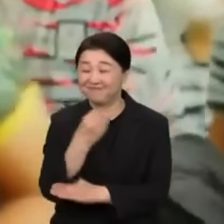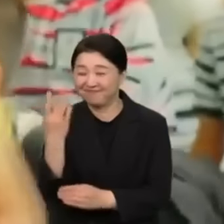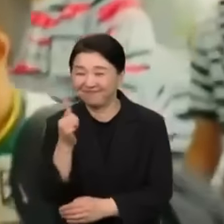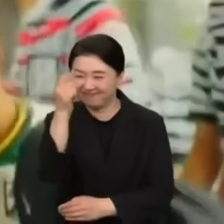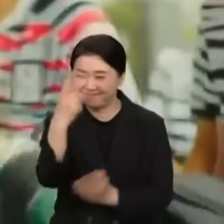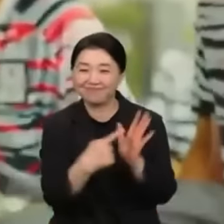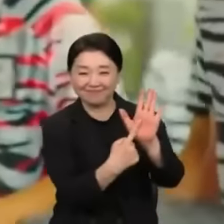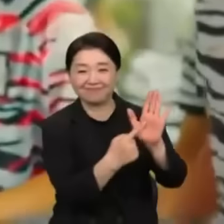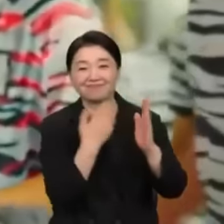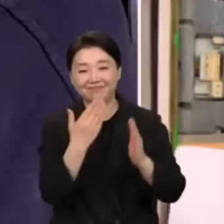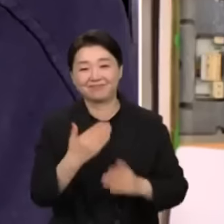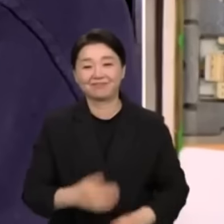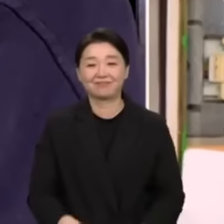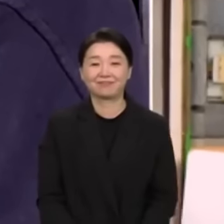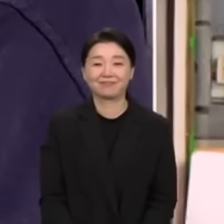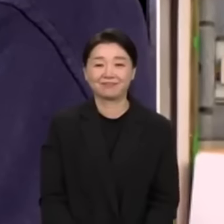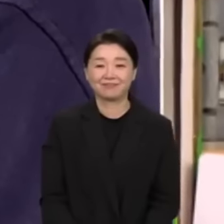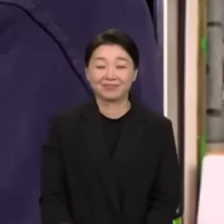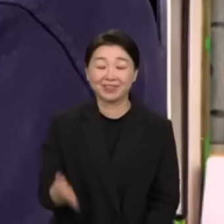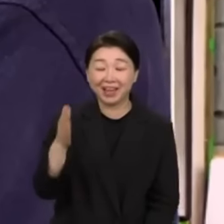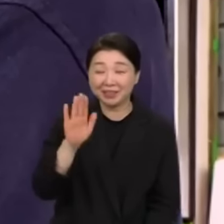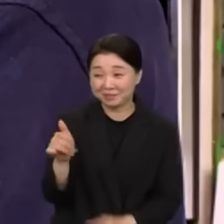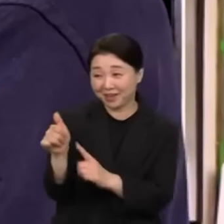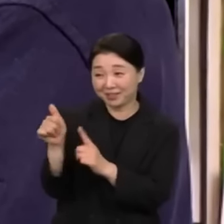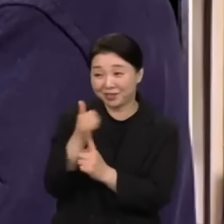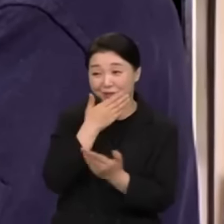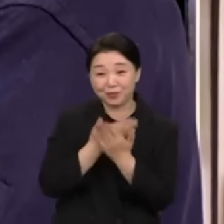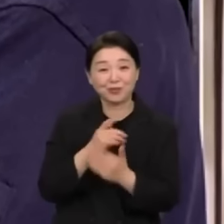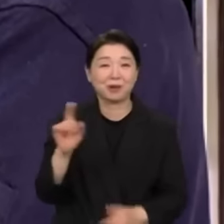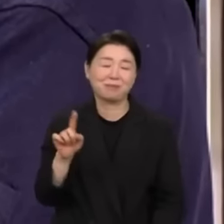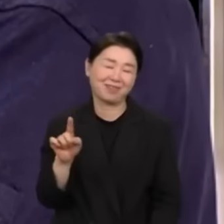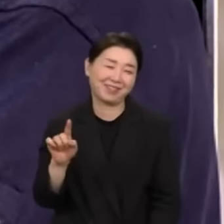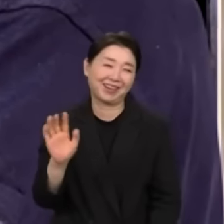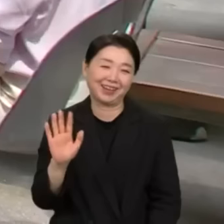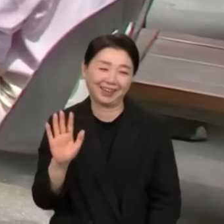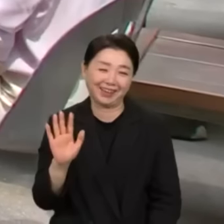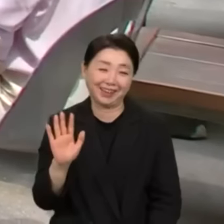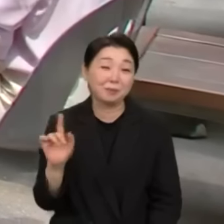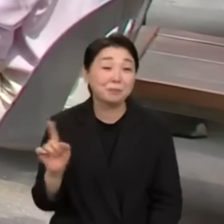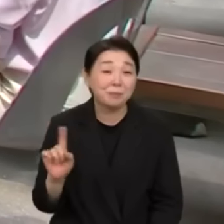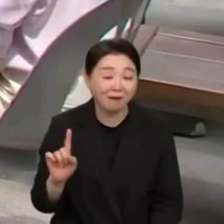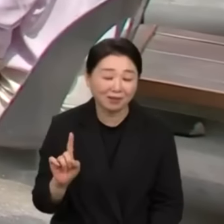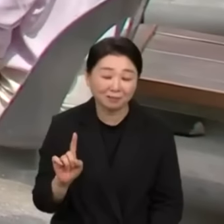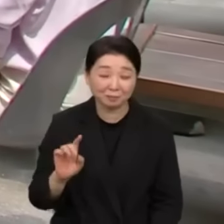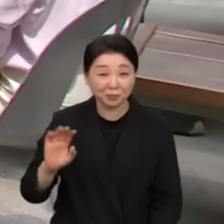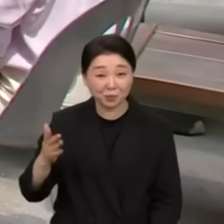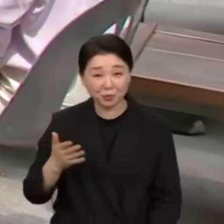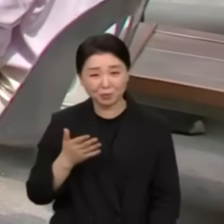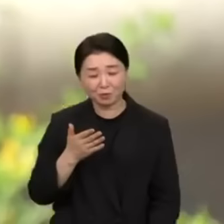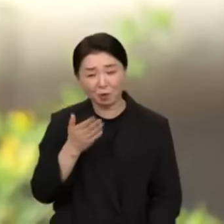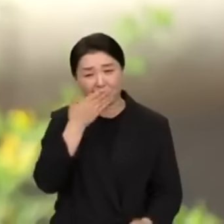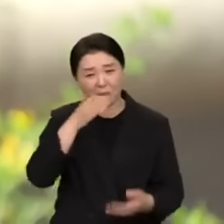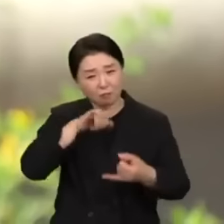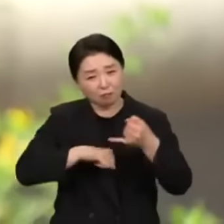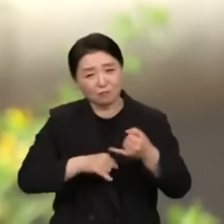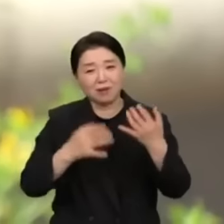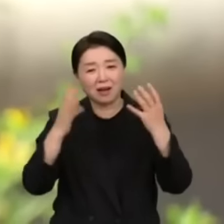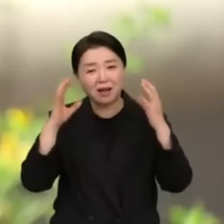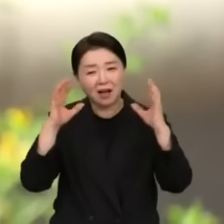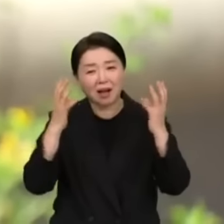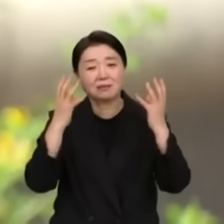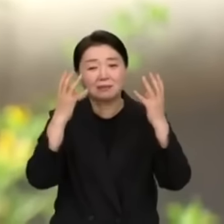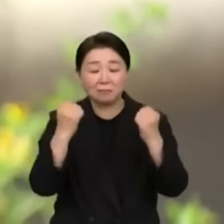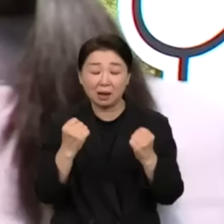차례 등장했습니다. 하지만 아저씨에게 중요한 건 그게 아니었습니다. 요즘도 밥 못 먹는 아이들이 많고